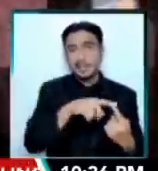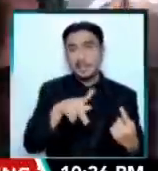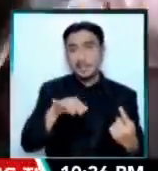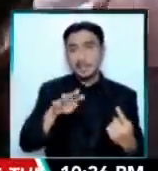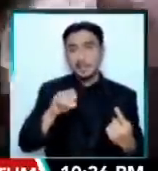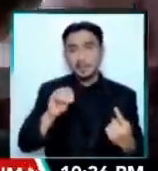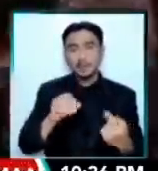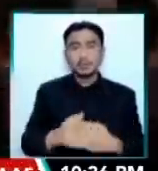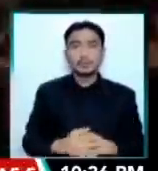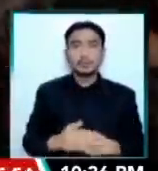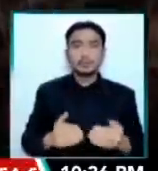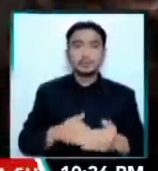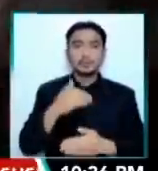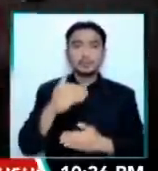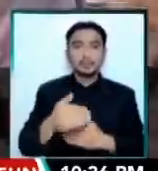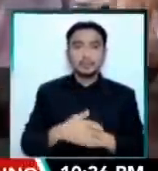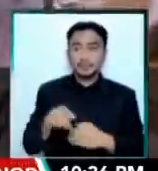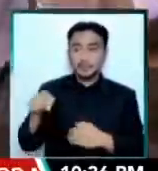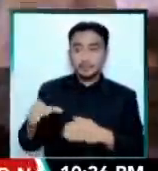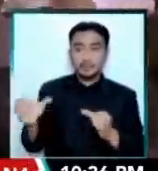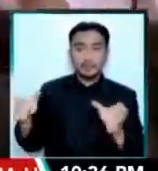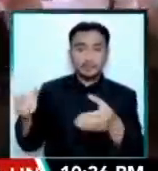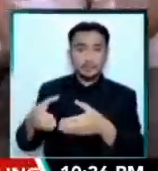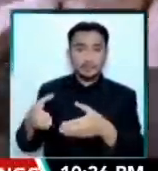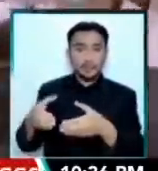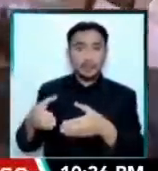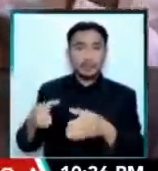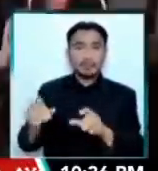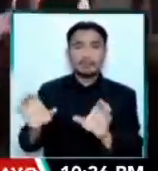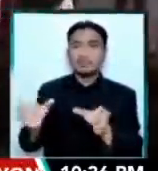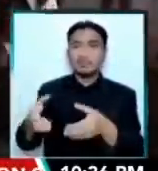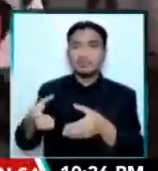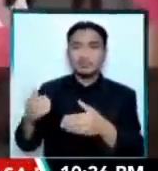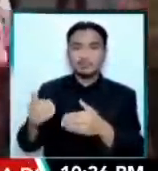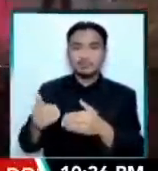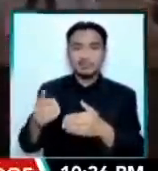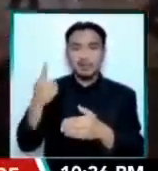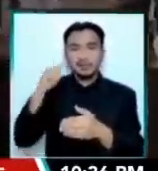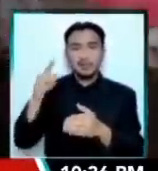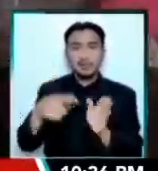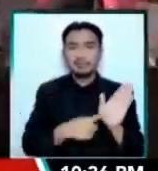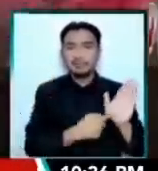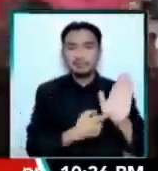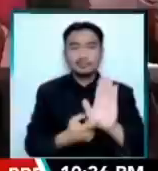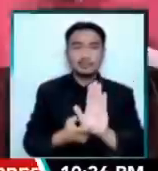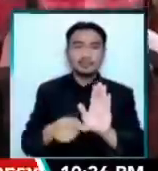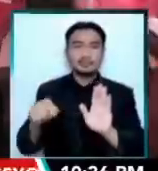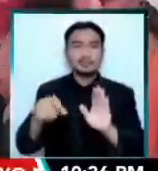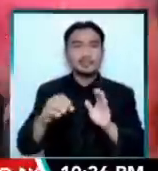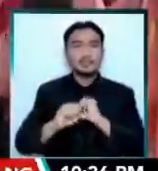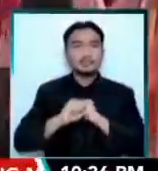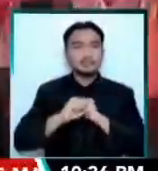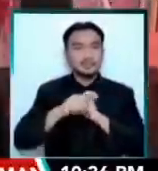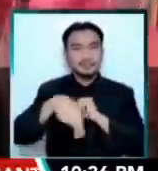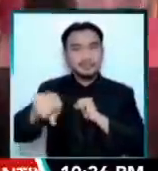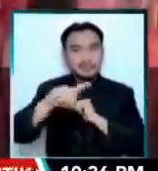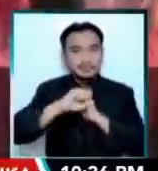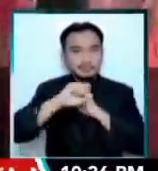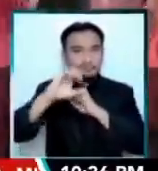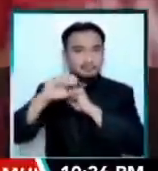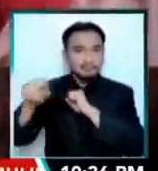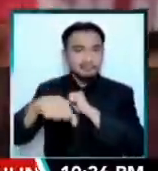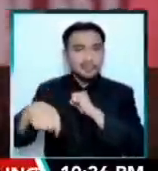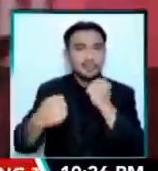tropang angat ni Robredo at Pangilinan at nakipagkita sa mga taga-suporta mula sa iba't ibang bayan. Si Senator